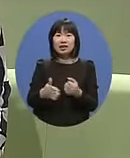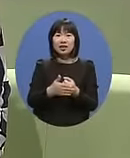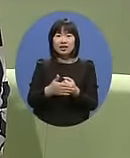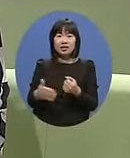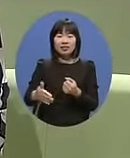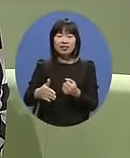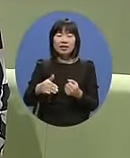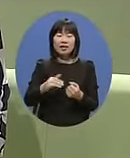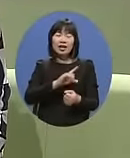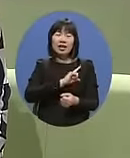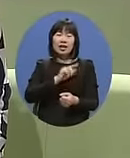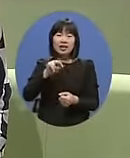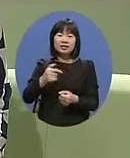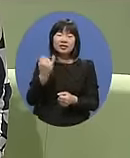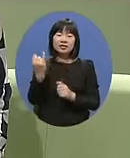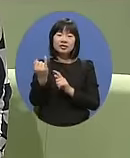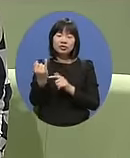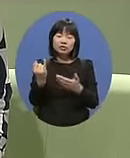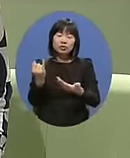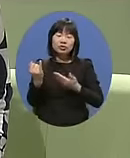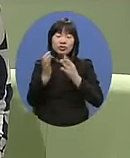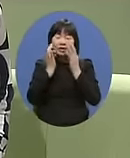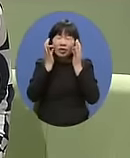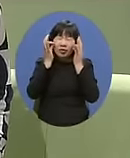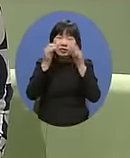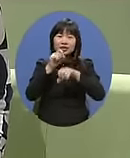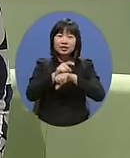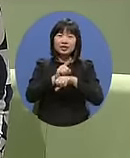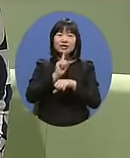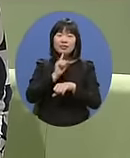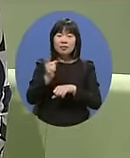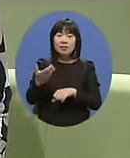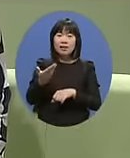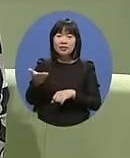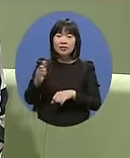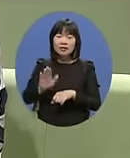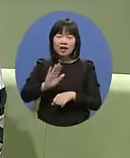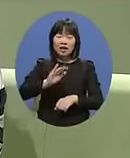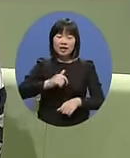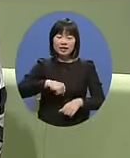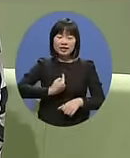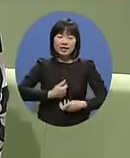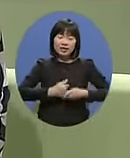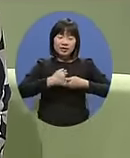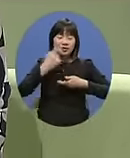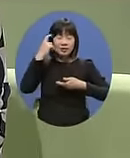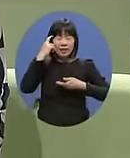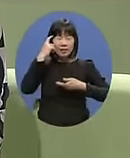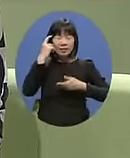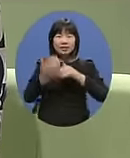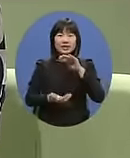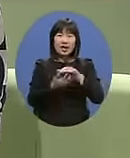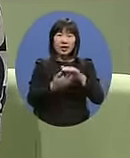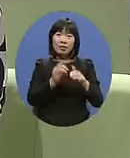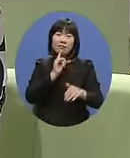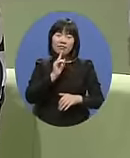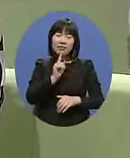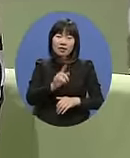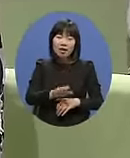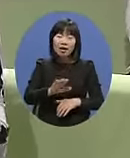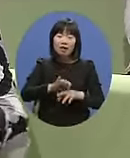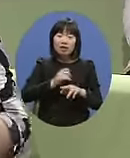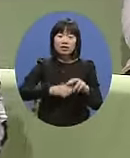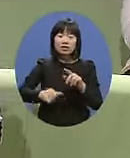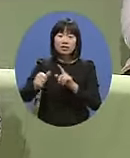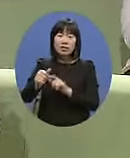신데렐라가 가지고 있는 성실성에 대한 것들을 좀 볼 수 있는데요. 마지막이 자존감의 이제 하이라이트다. 이렇게 이렇게 할 수 있는데 사실 왕자님은